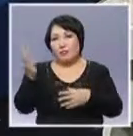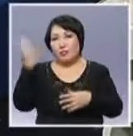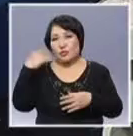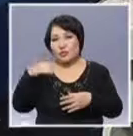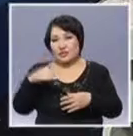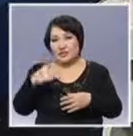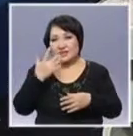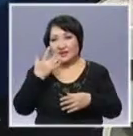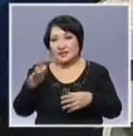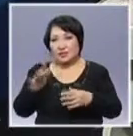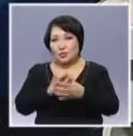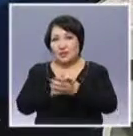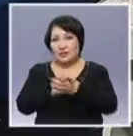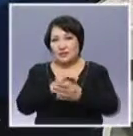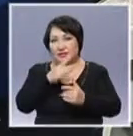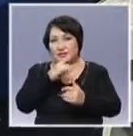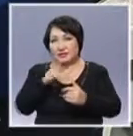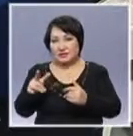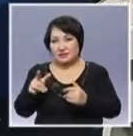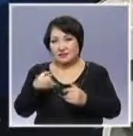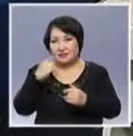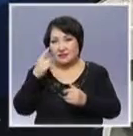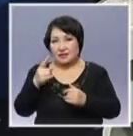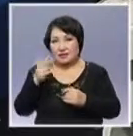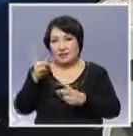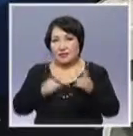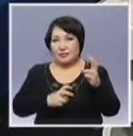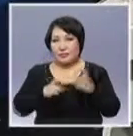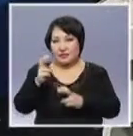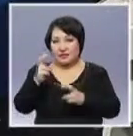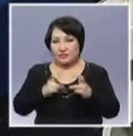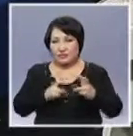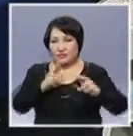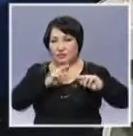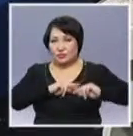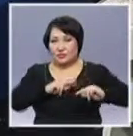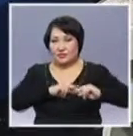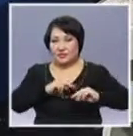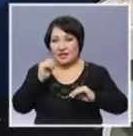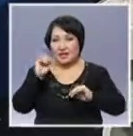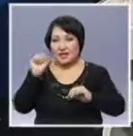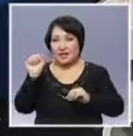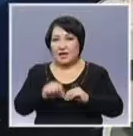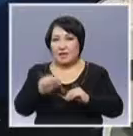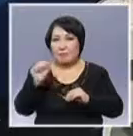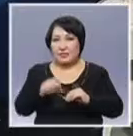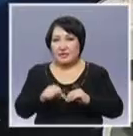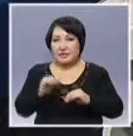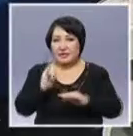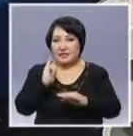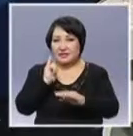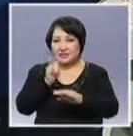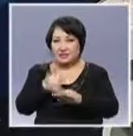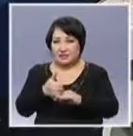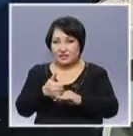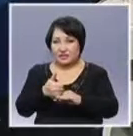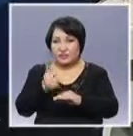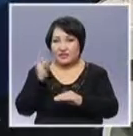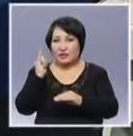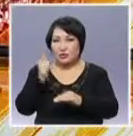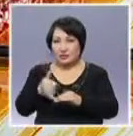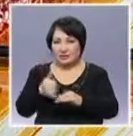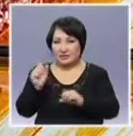мысалы Совет одағы кезін алатын болсақ, бізде бір завод жұмыс жасады. Мына пива құятын бірінші завод деп айтамыз ғой.